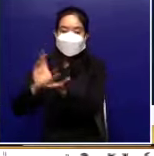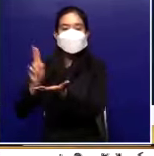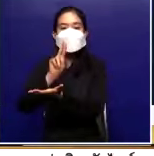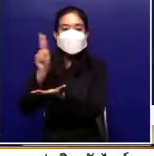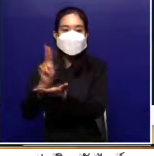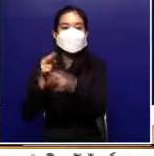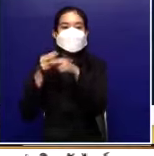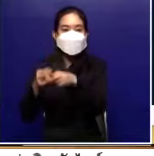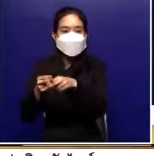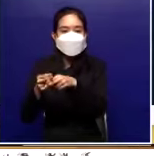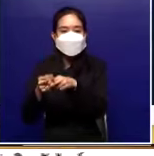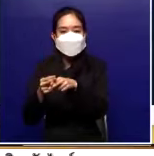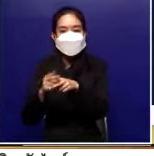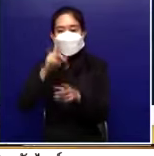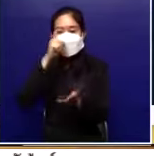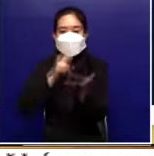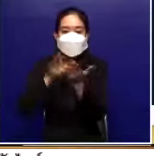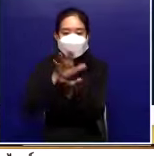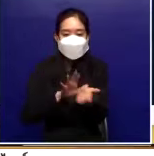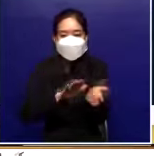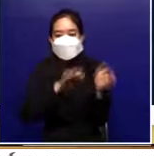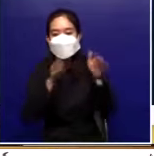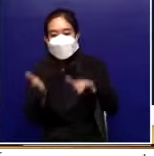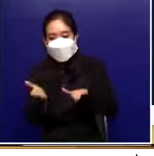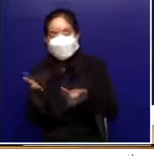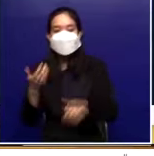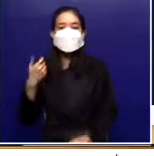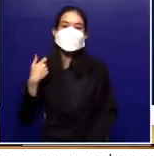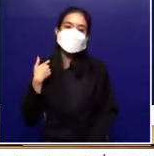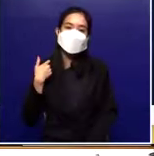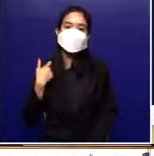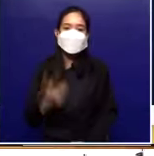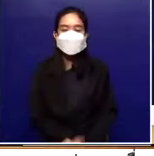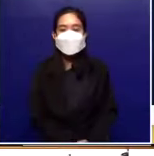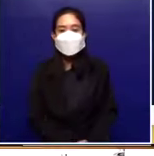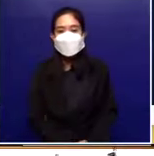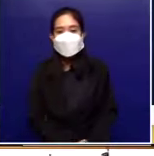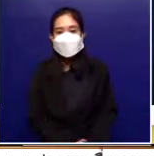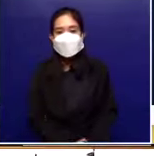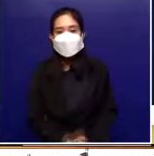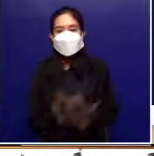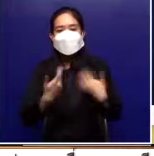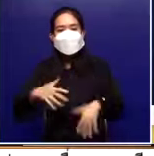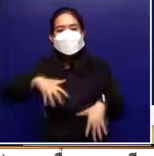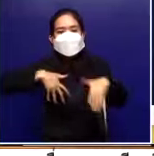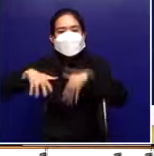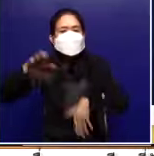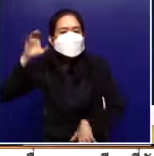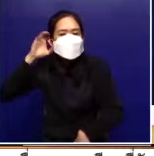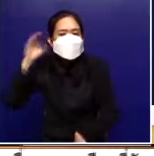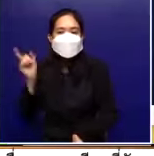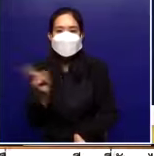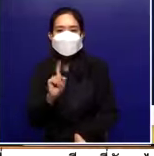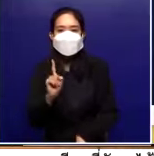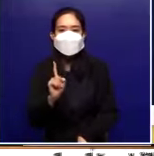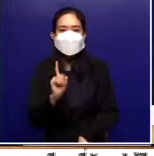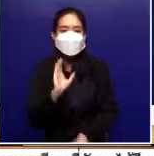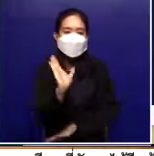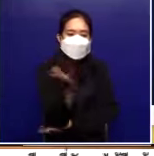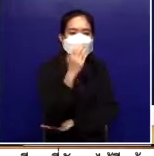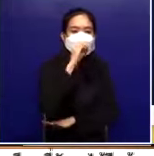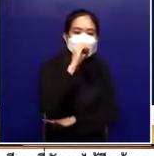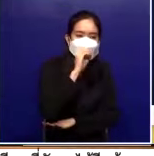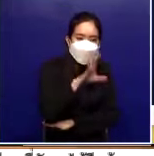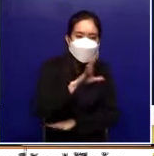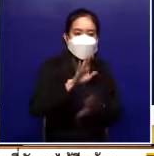ครั้งนะประชาชนทำลุงใช้ไทยเจ๊งก็จะไปเชื่อได้ยังไงเมื่อกลางวันบอกอย่างเย็นบอกอย่างปีที่แ